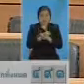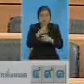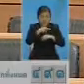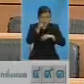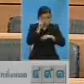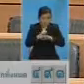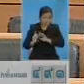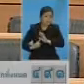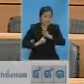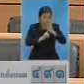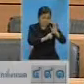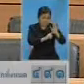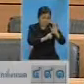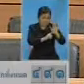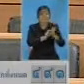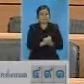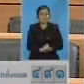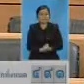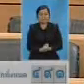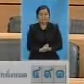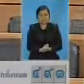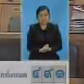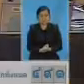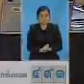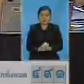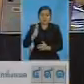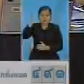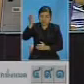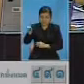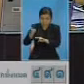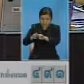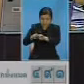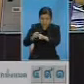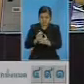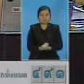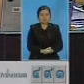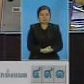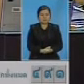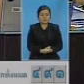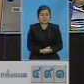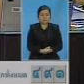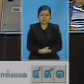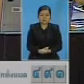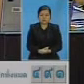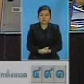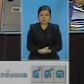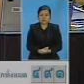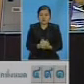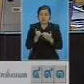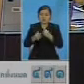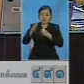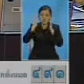อันนี้เสนอแนะรัฐบาลครับขอบคุณ คืออย่างนี้ท่านประท้วงเสร็จนั่งลงนะคือท่านเจ้ามินโตไตหยงเนี่ยท่านกำ